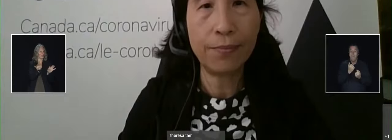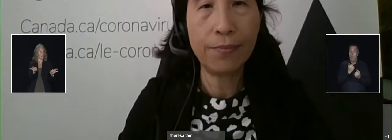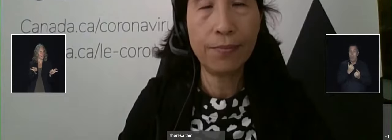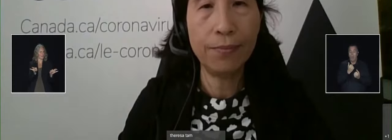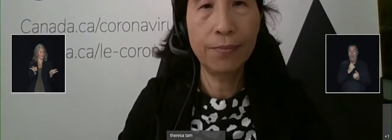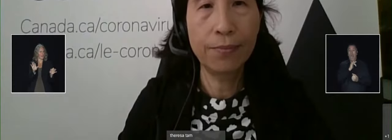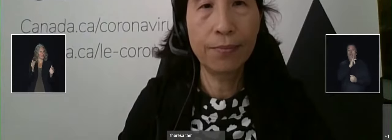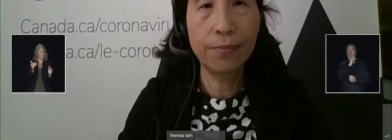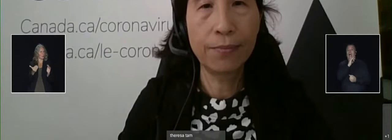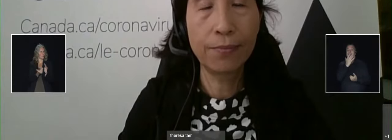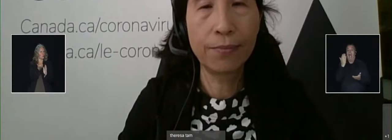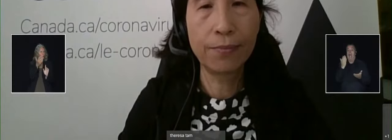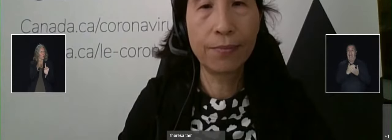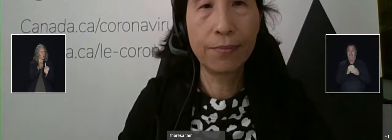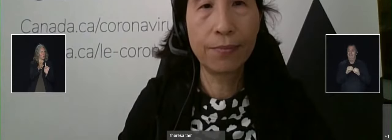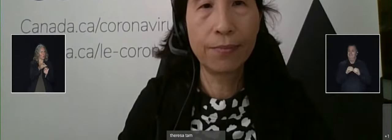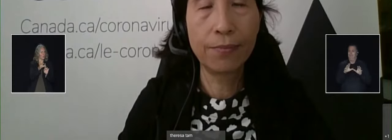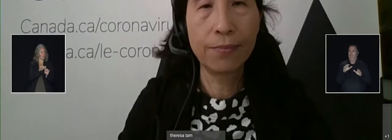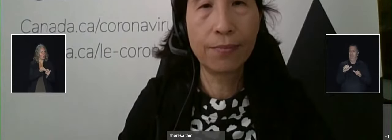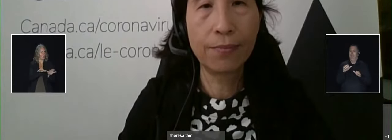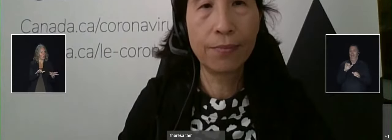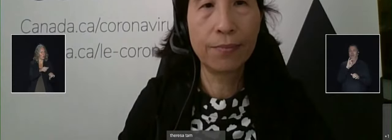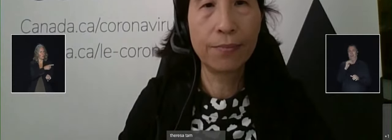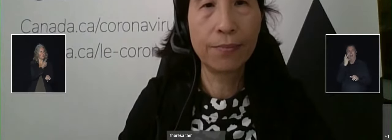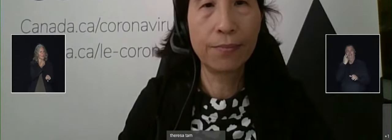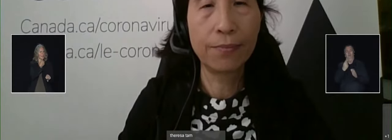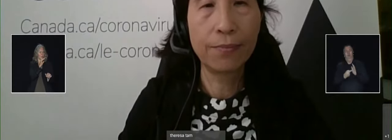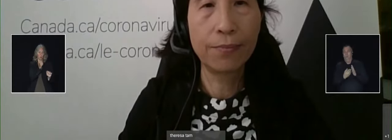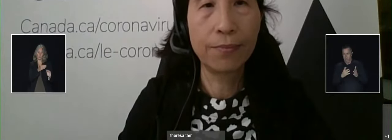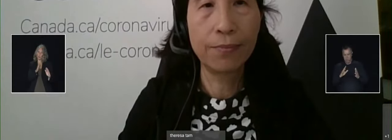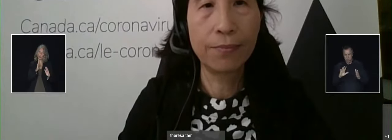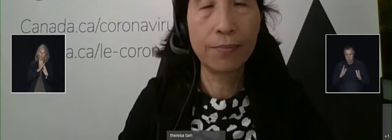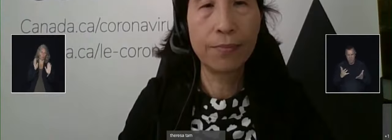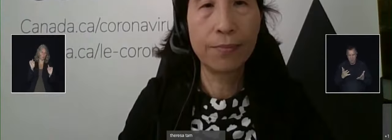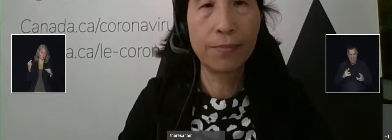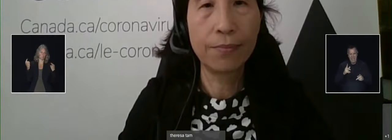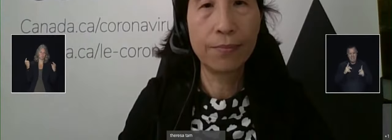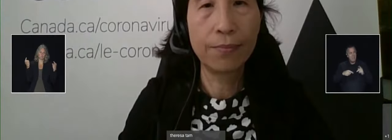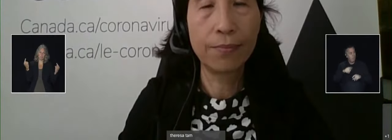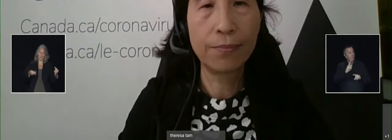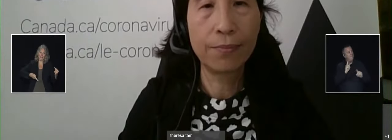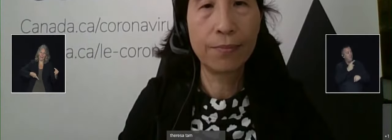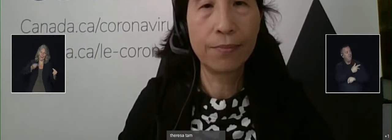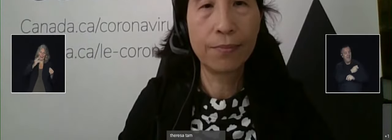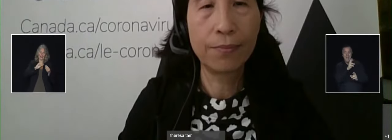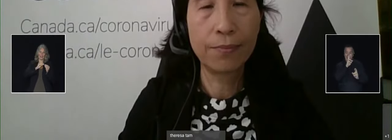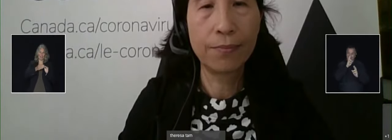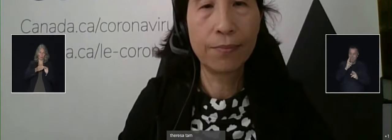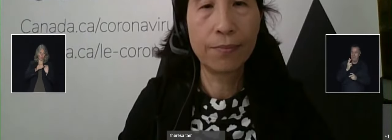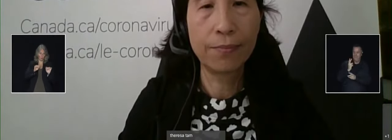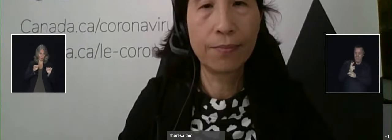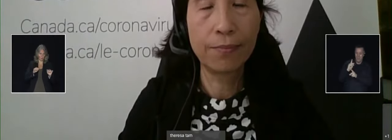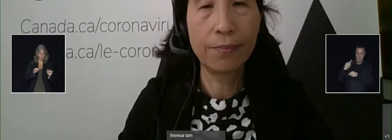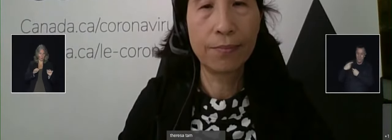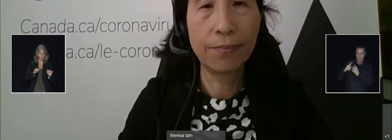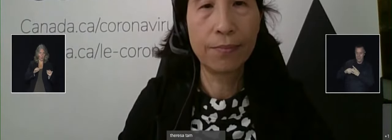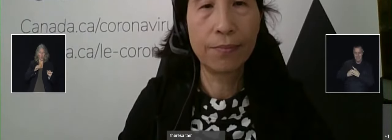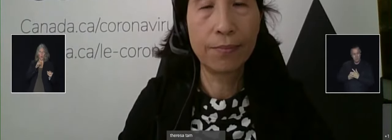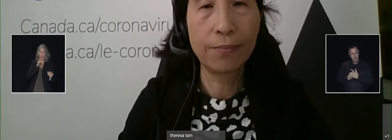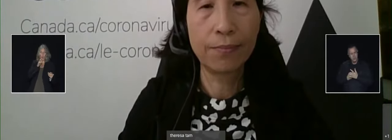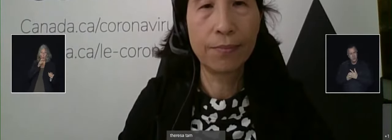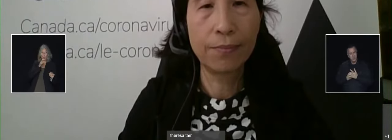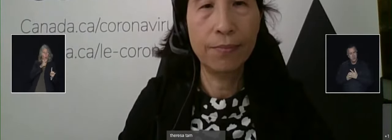niveaux jamais vus. Comment on peut expliquer ça aux citoyens qui se font vacciner, qui respectent les mesures depuis le début